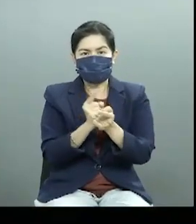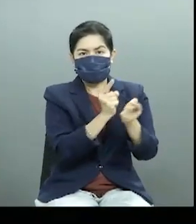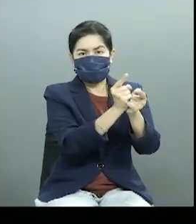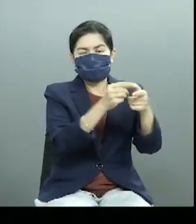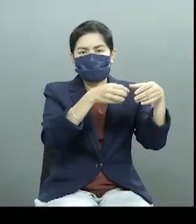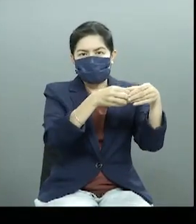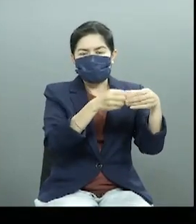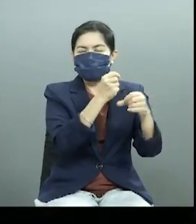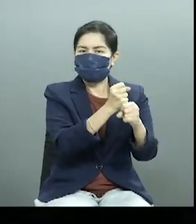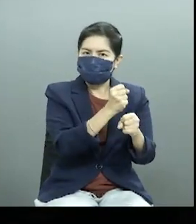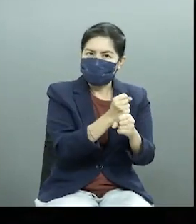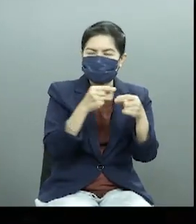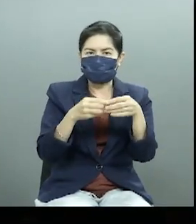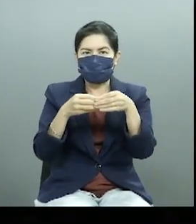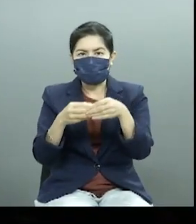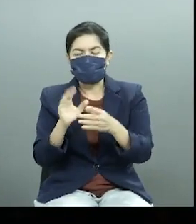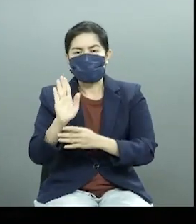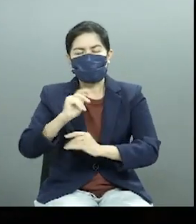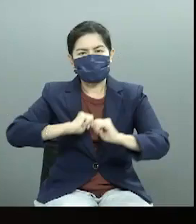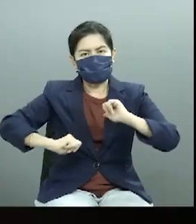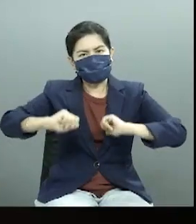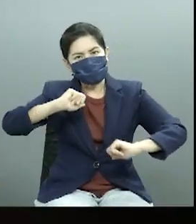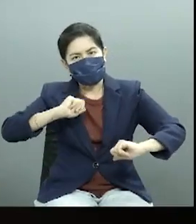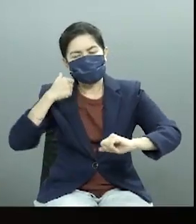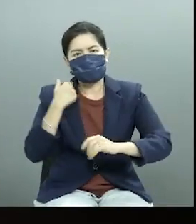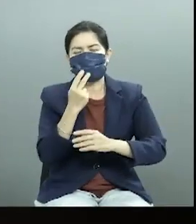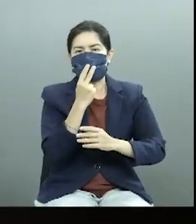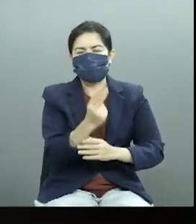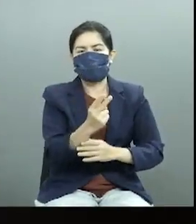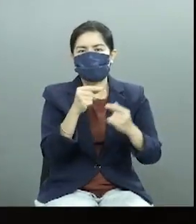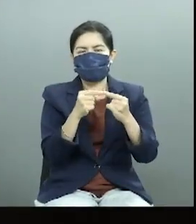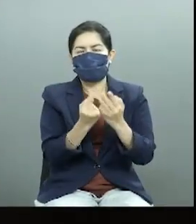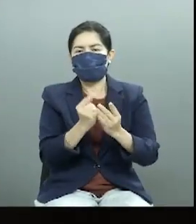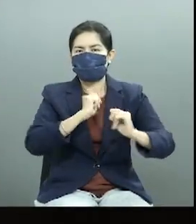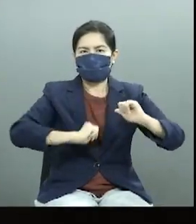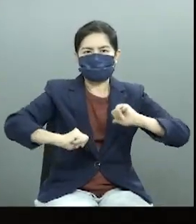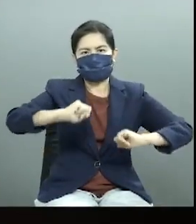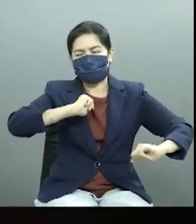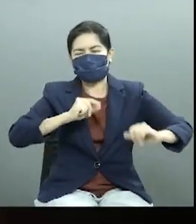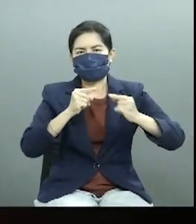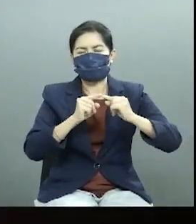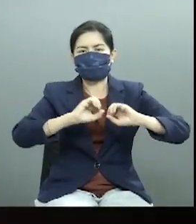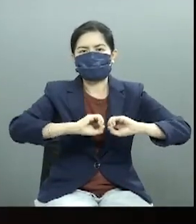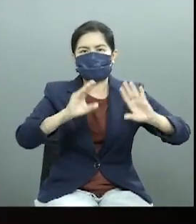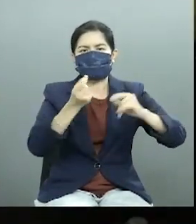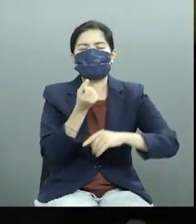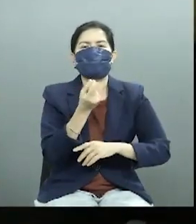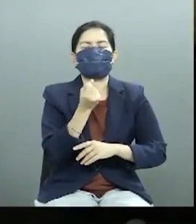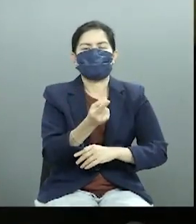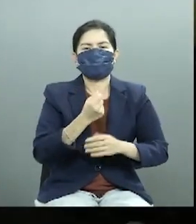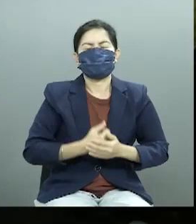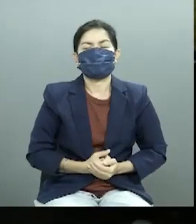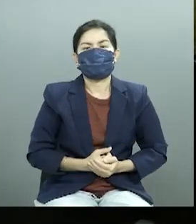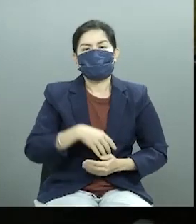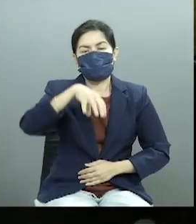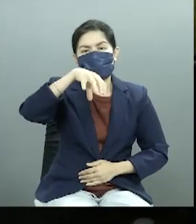ทั้งเบื้องหน้าและเบื้องหลังละครและได้ชมการแสดงฉากรำโขนสมมุติอยุธยากันแบบสดๆอีกด้วยในโอกาส